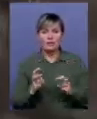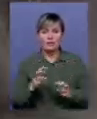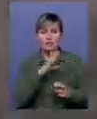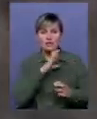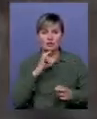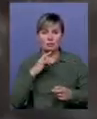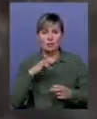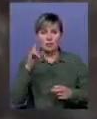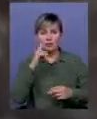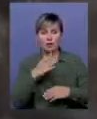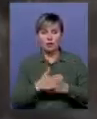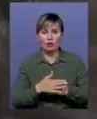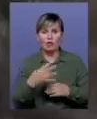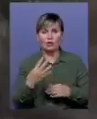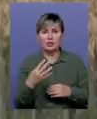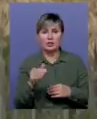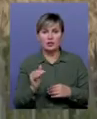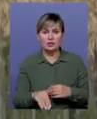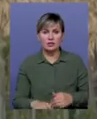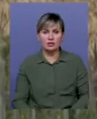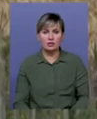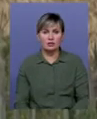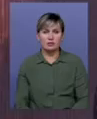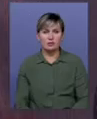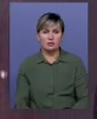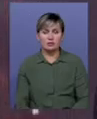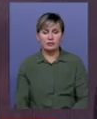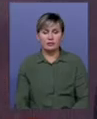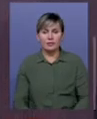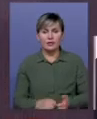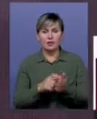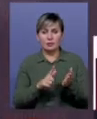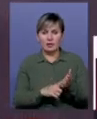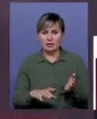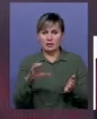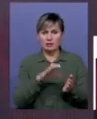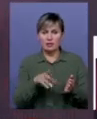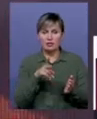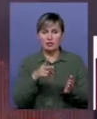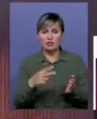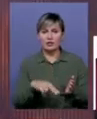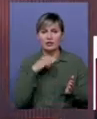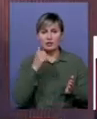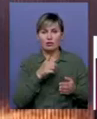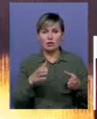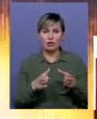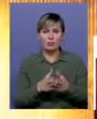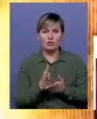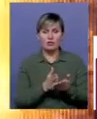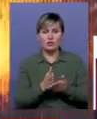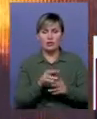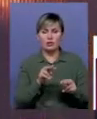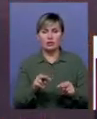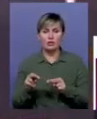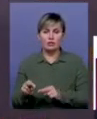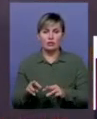Северном Казахстане порядка 40 тысяч. 17 сентября 2020 года Комитетом ветеринарного контроля и